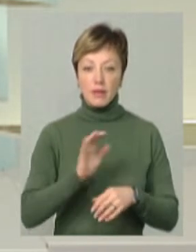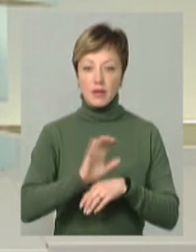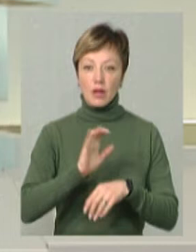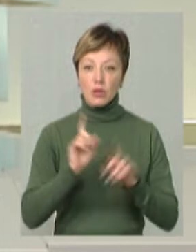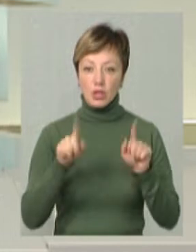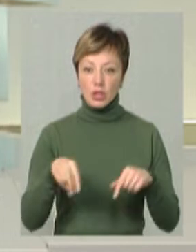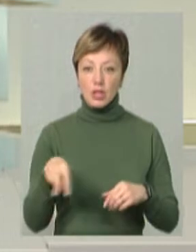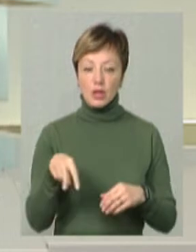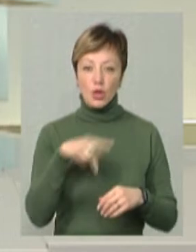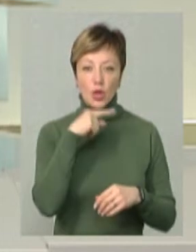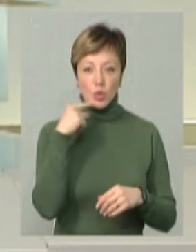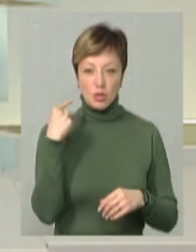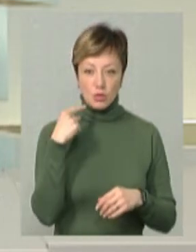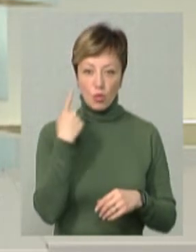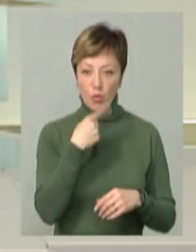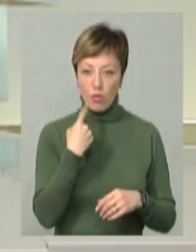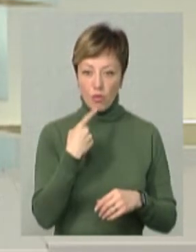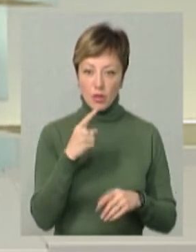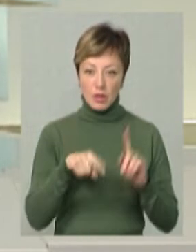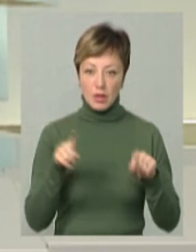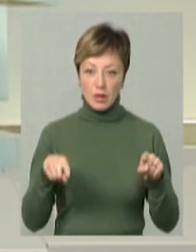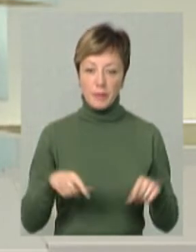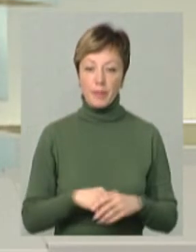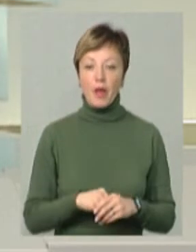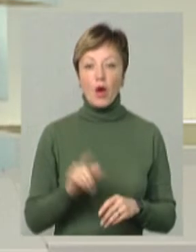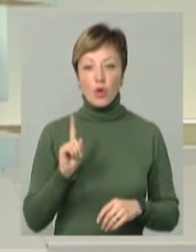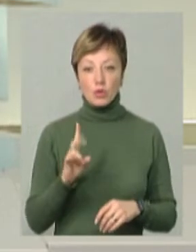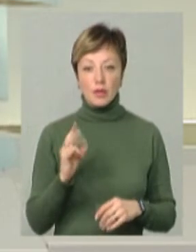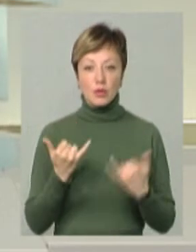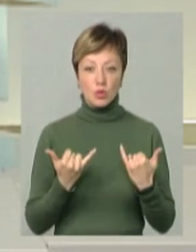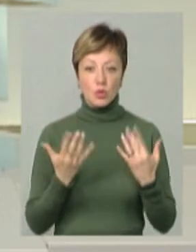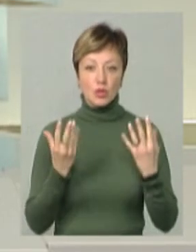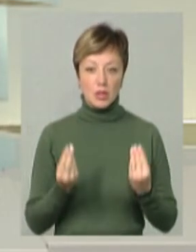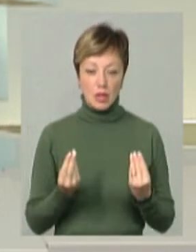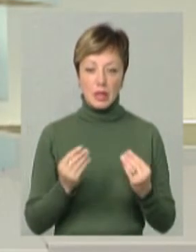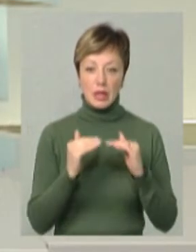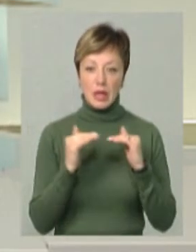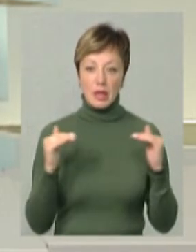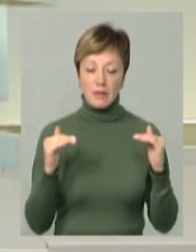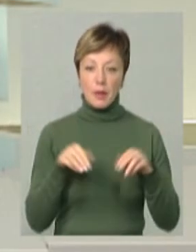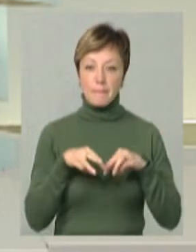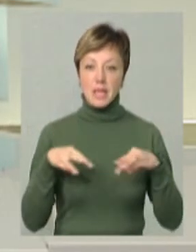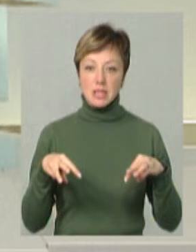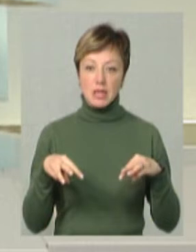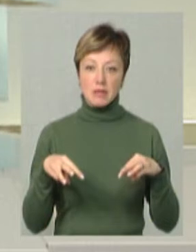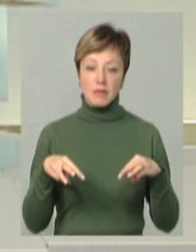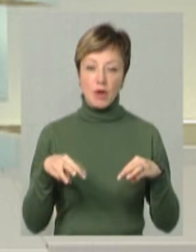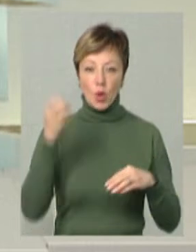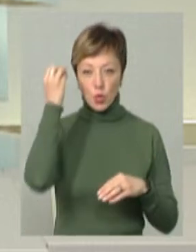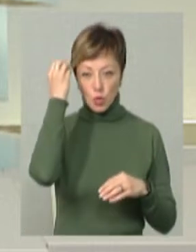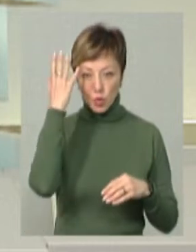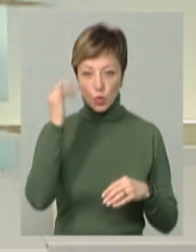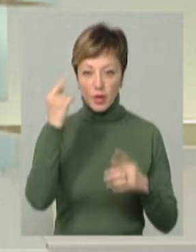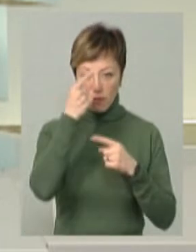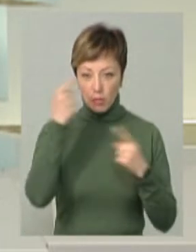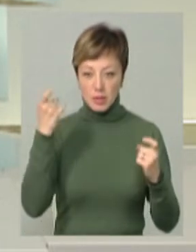видають теж літературу російською мовою деякі. Хоча на сьогоднішній день на рівні Міністерства культури